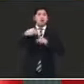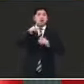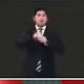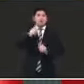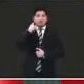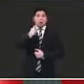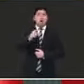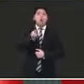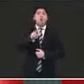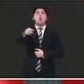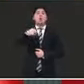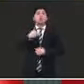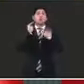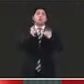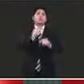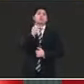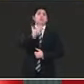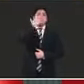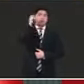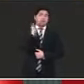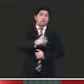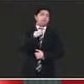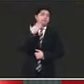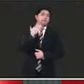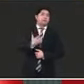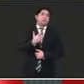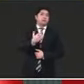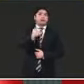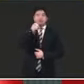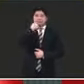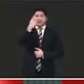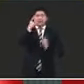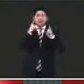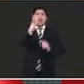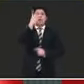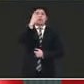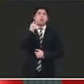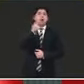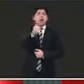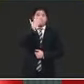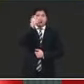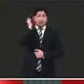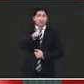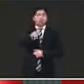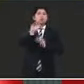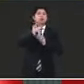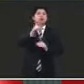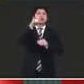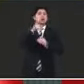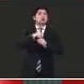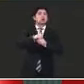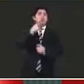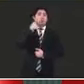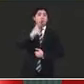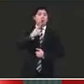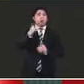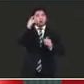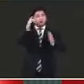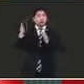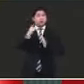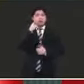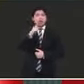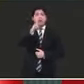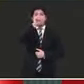için ulaşım desteği sağlayacağız yılda iki defa verilecek bu destek sayesinde yaklaşık